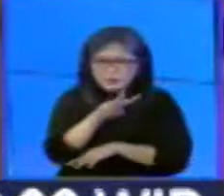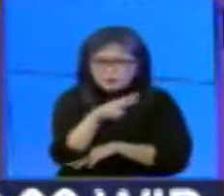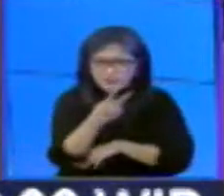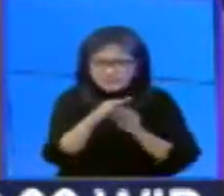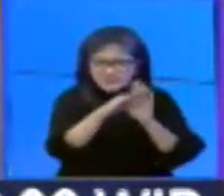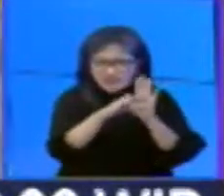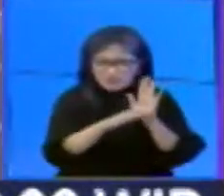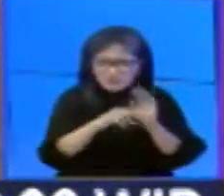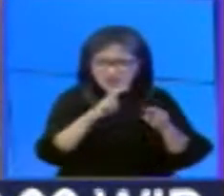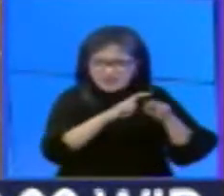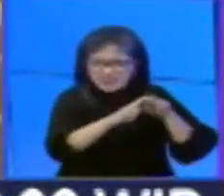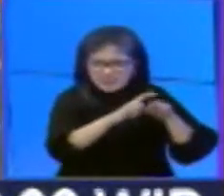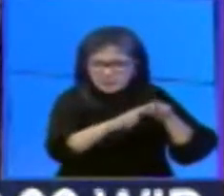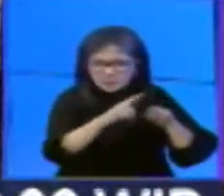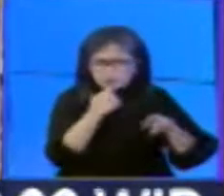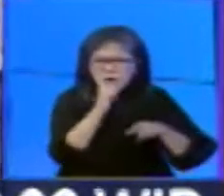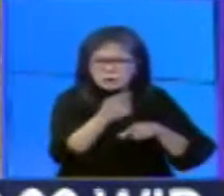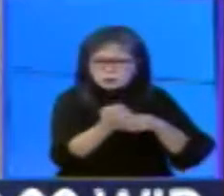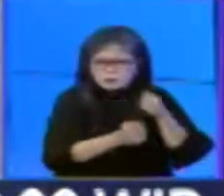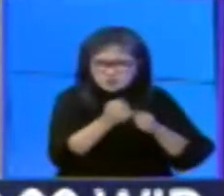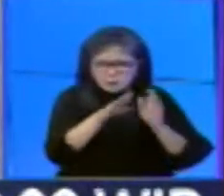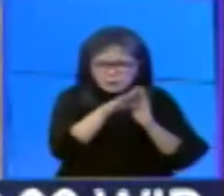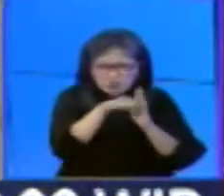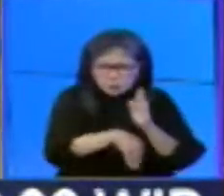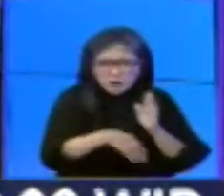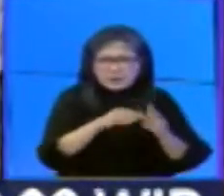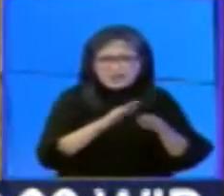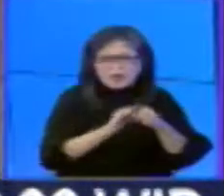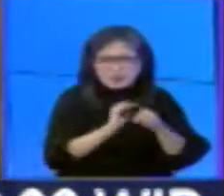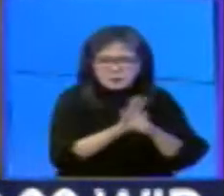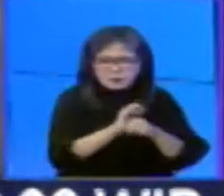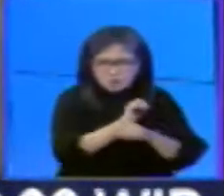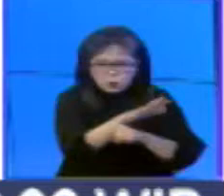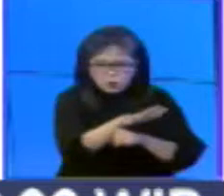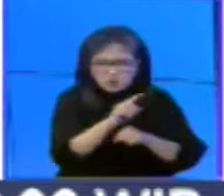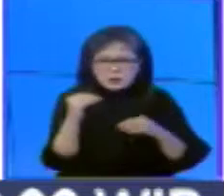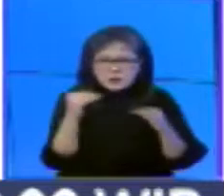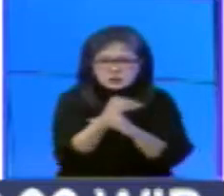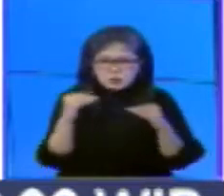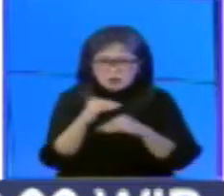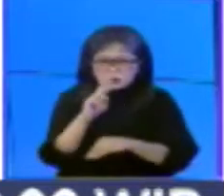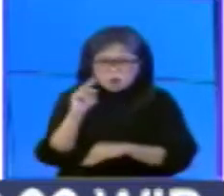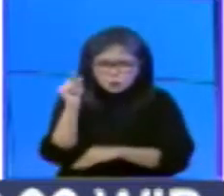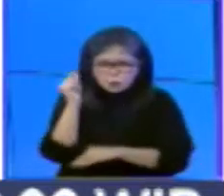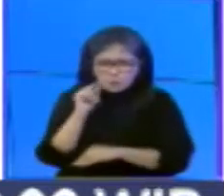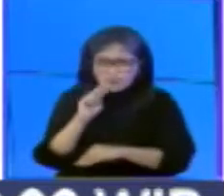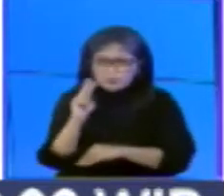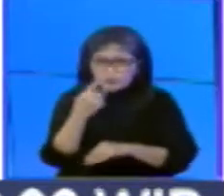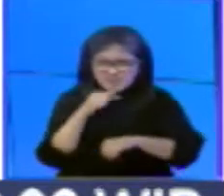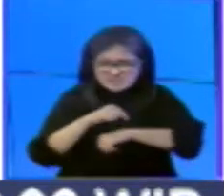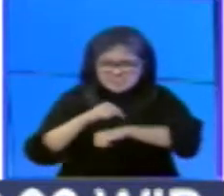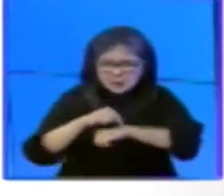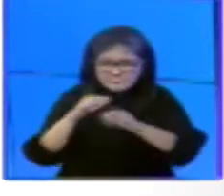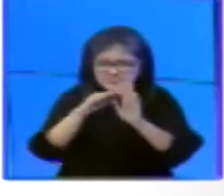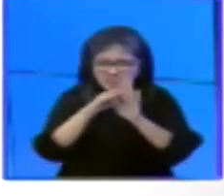lain sebagai upaya untuk mencegah penyebaran virus corona pada transportasi publik. Perubahan operasional tersebut diantaranya jam operasional KRL